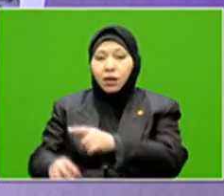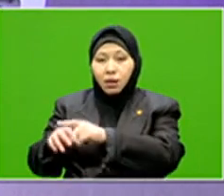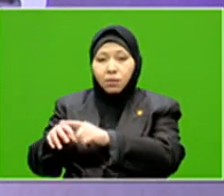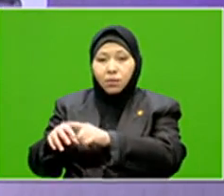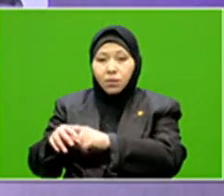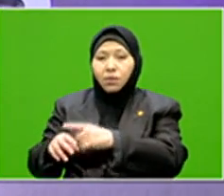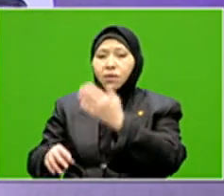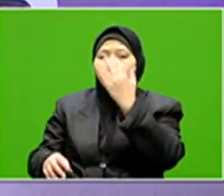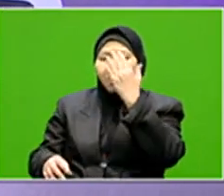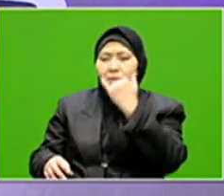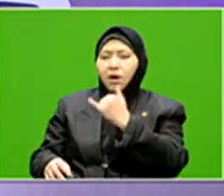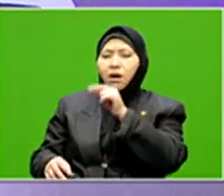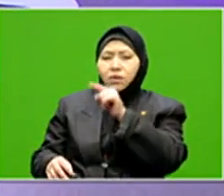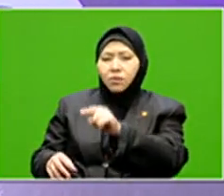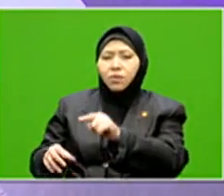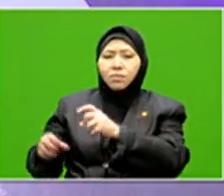يوم